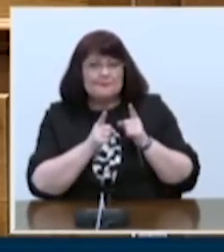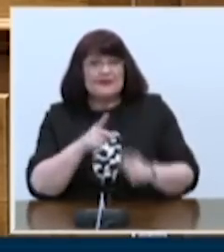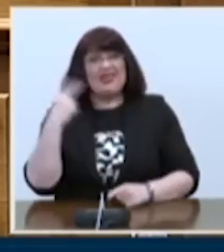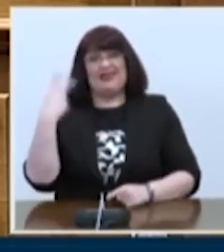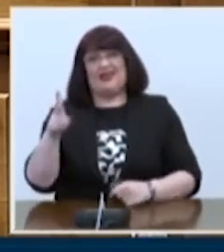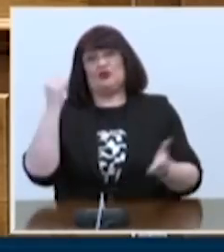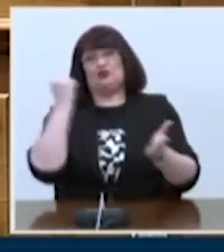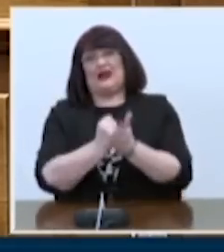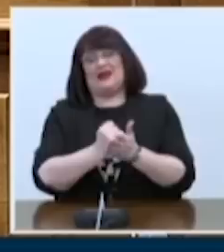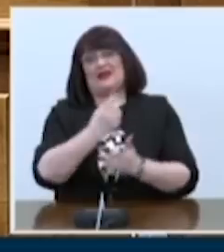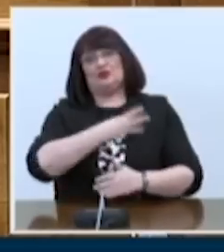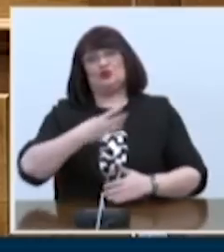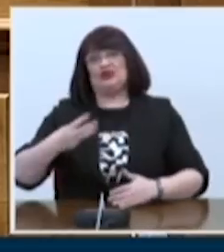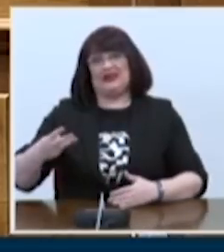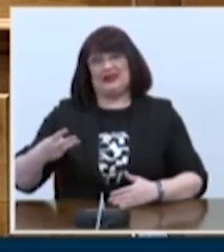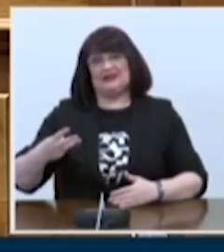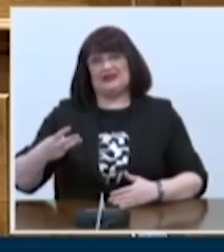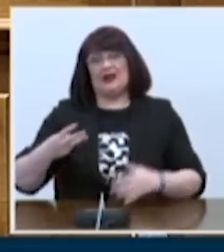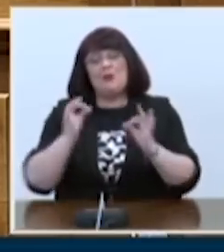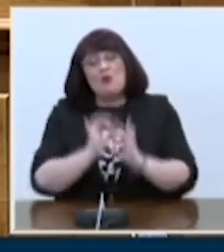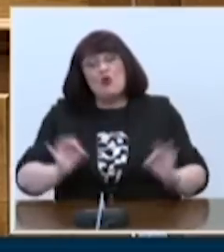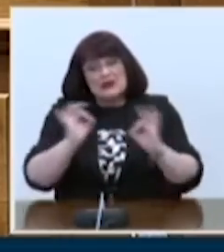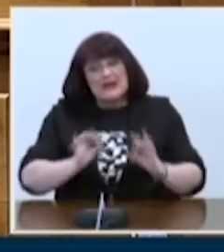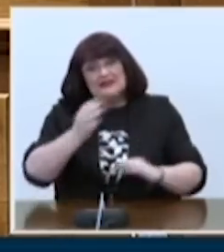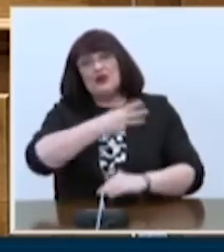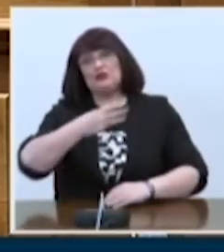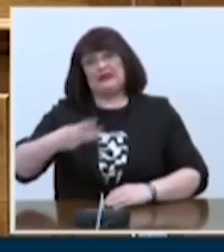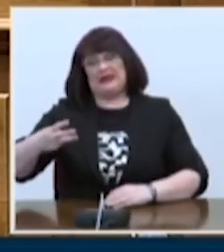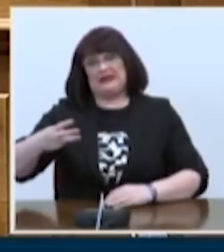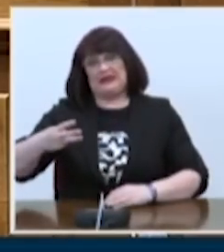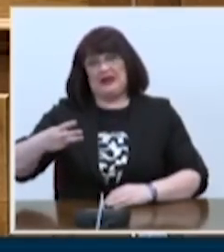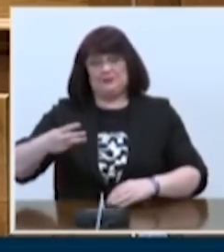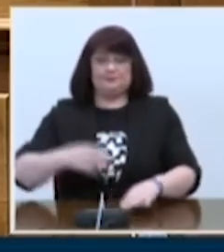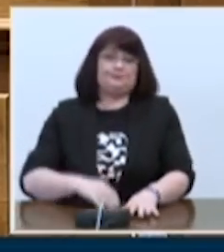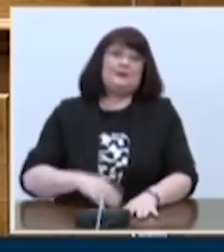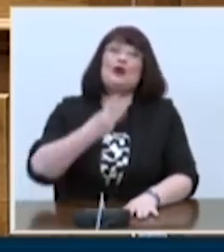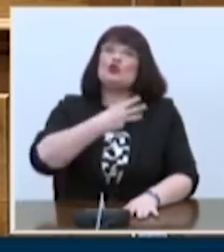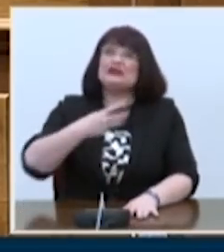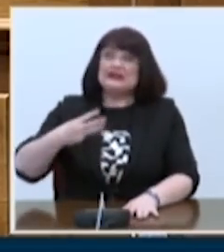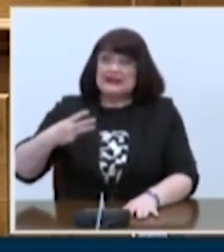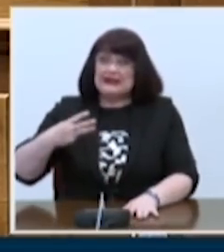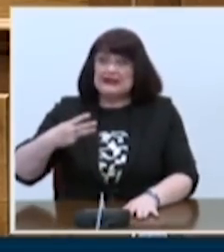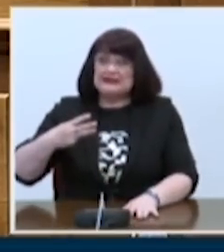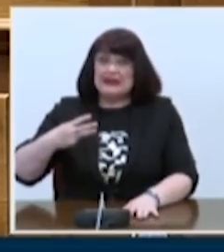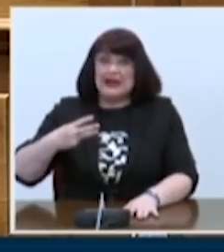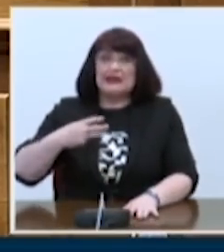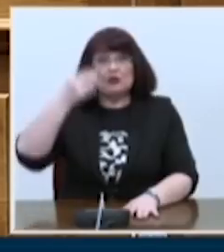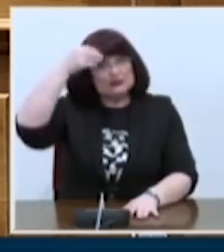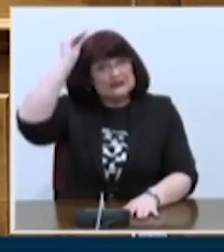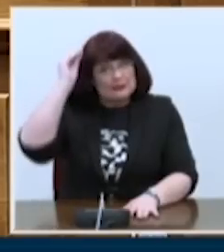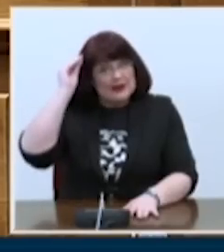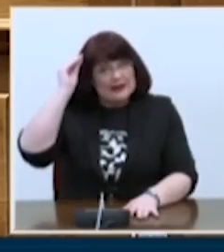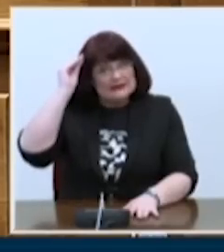σφραγίδα. Αυτός την προετοίμασε. Έφτασε στο σημείο ΣΥΡΙΖΑ και ο κύριος Τσίπρας να